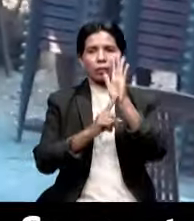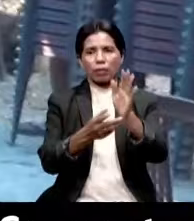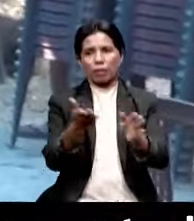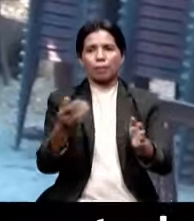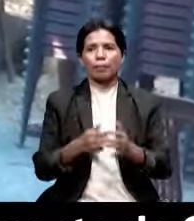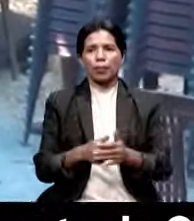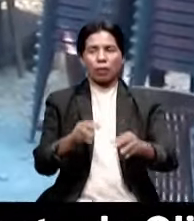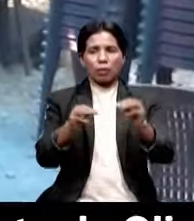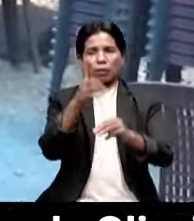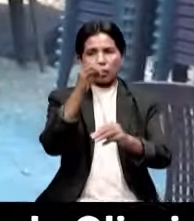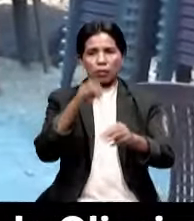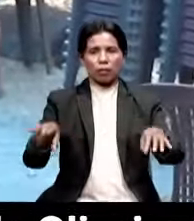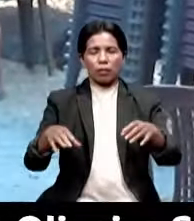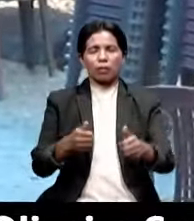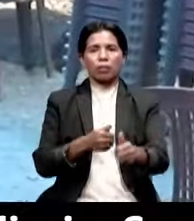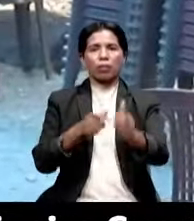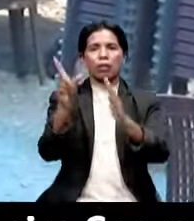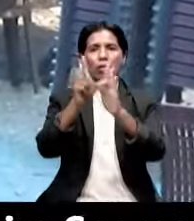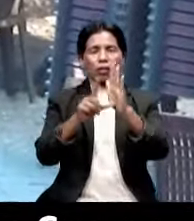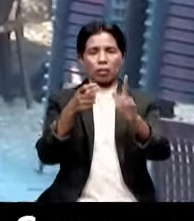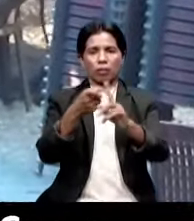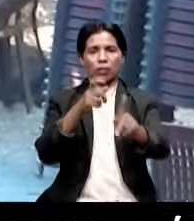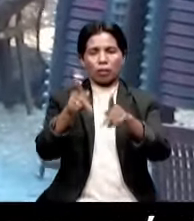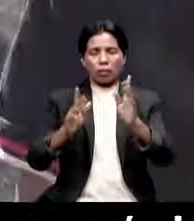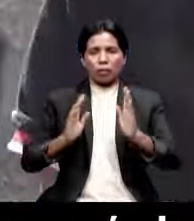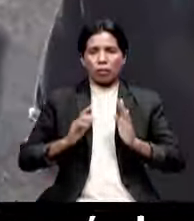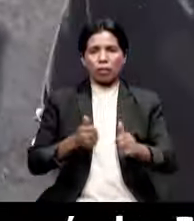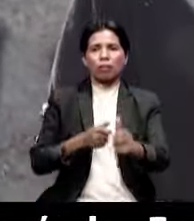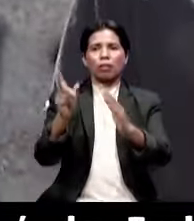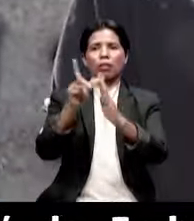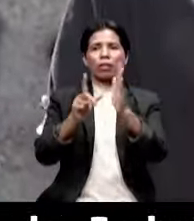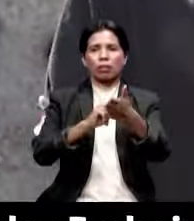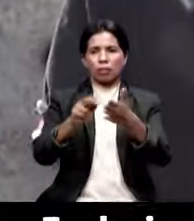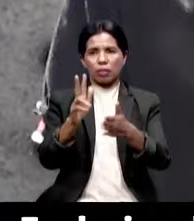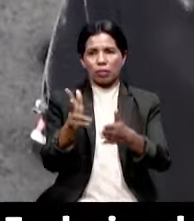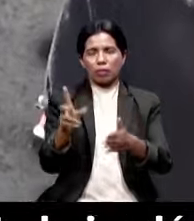Guarda de Estado município de Dili, serviço baseado ba ordem ou si superior sira, baseado ba lei número tolu